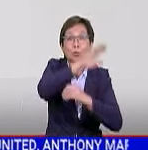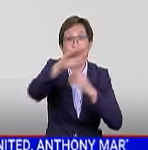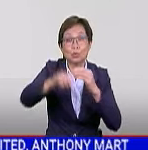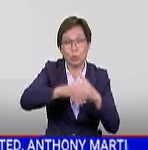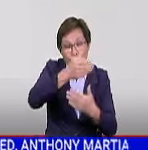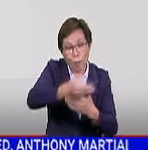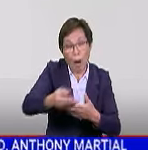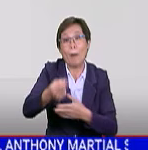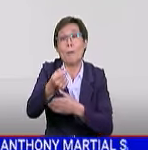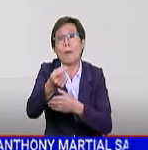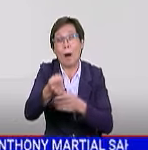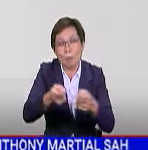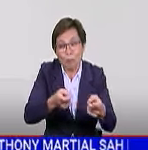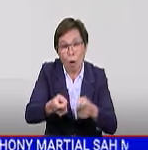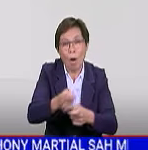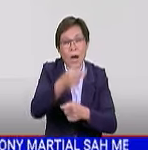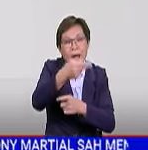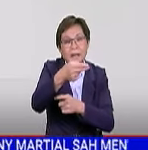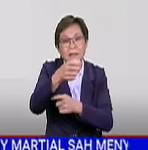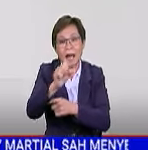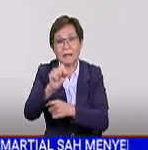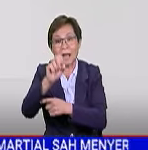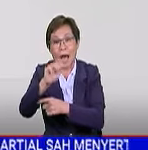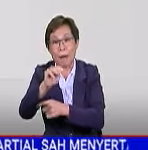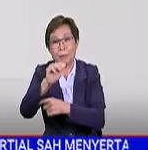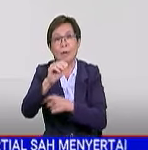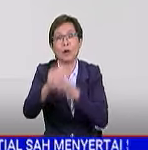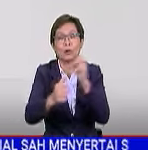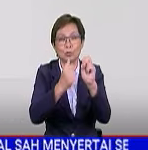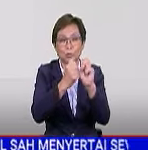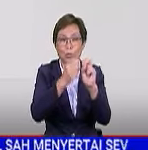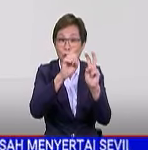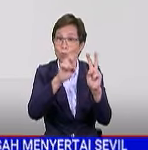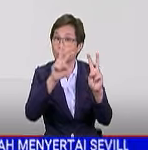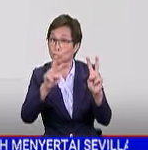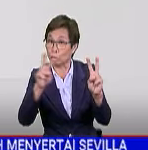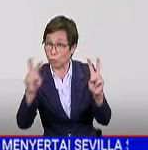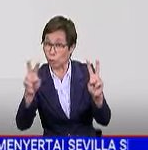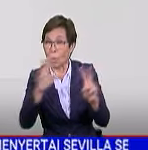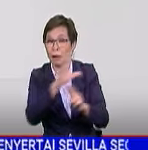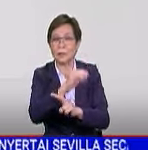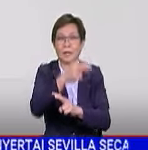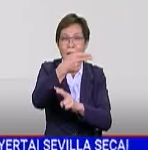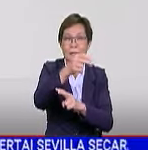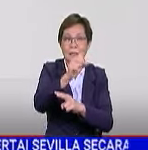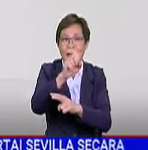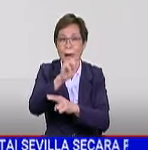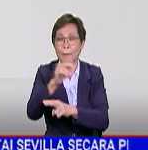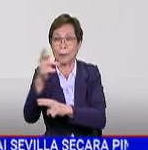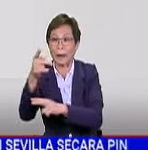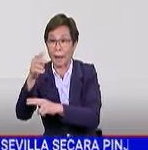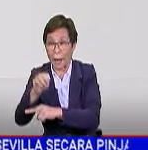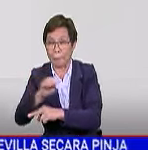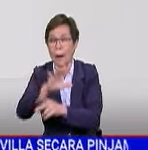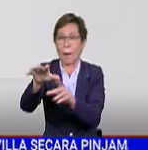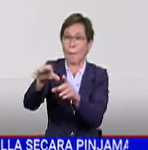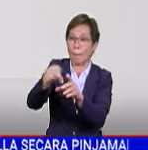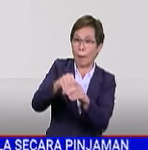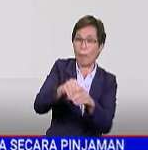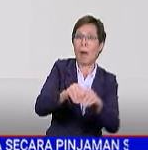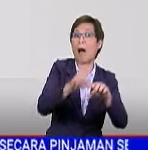bagi pelaksanaan HSM TBC 2022 dan HSMKM adalah